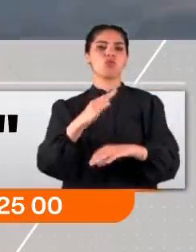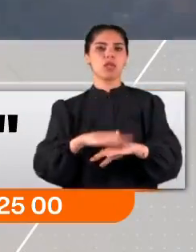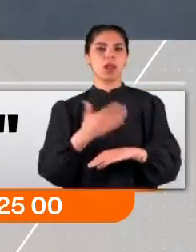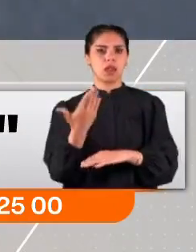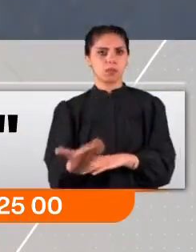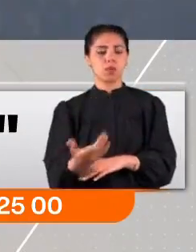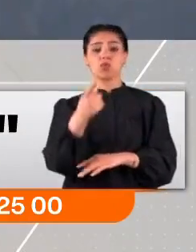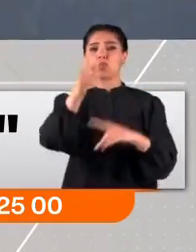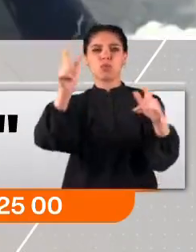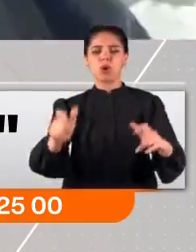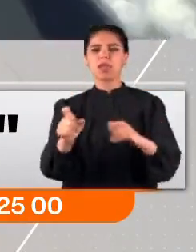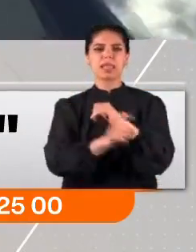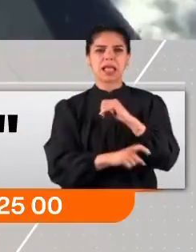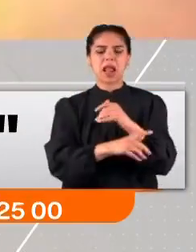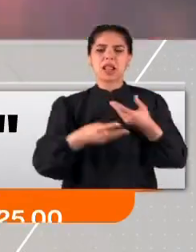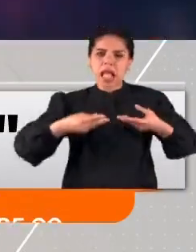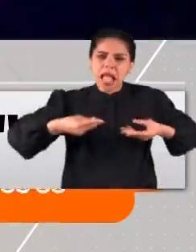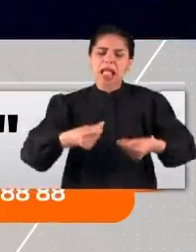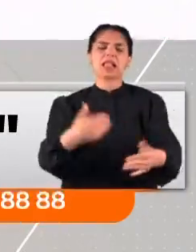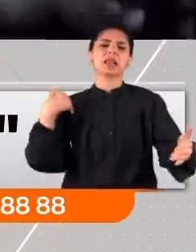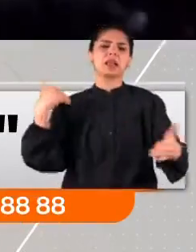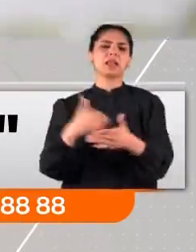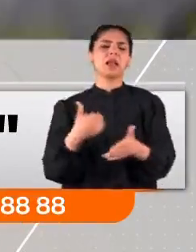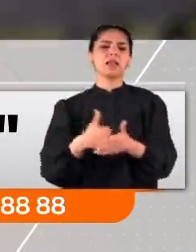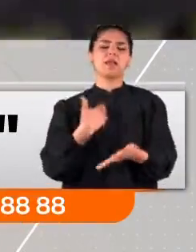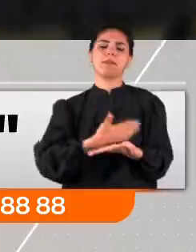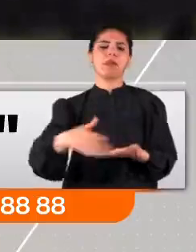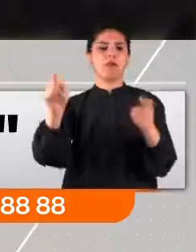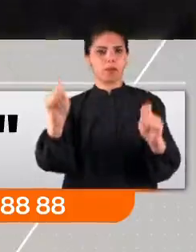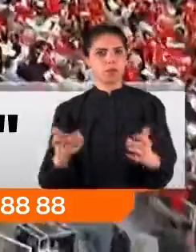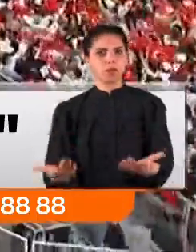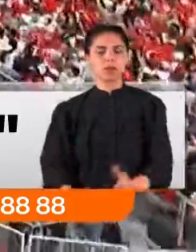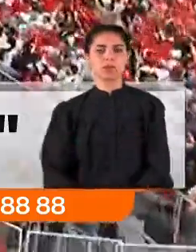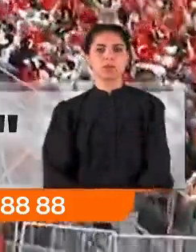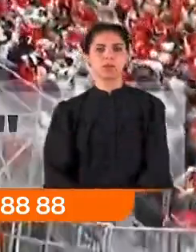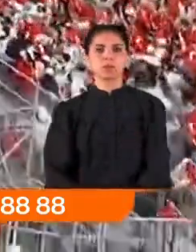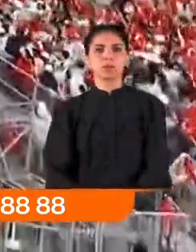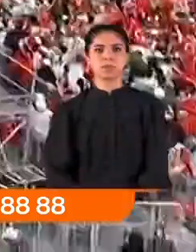buralarda teröristlerin kökünü kazıyana kadar devam edeceğiz.